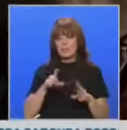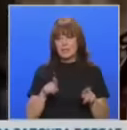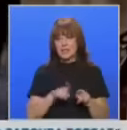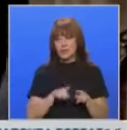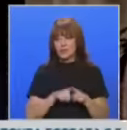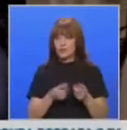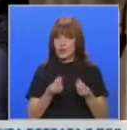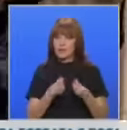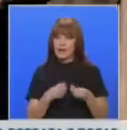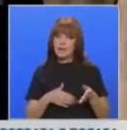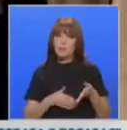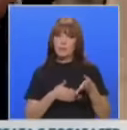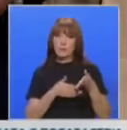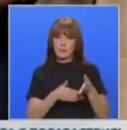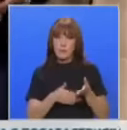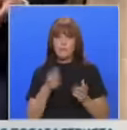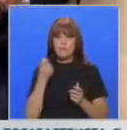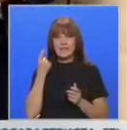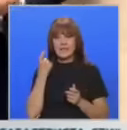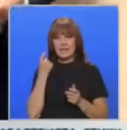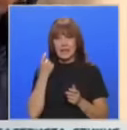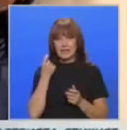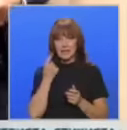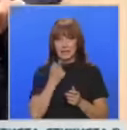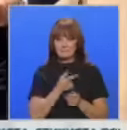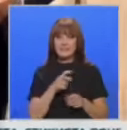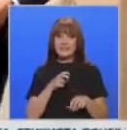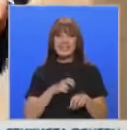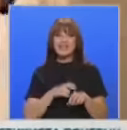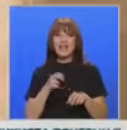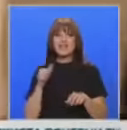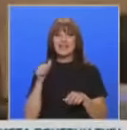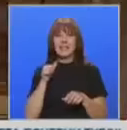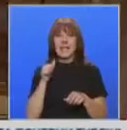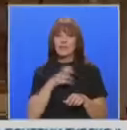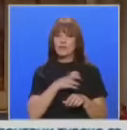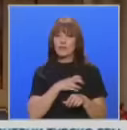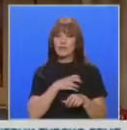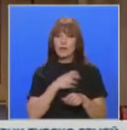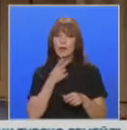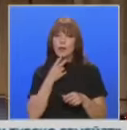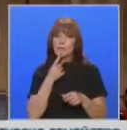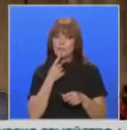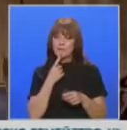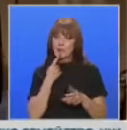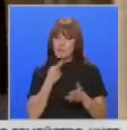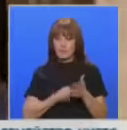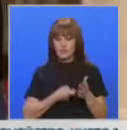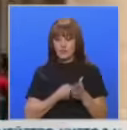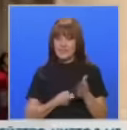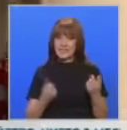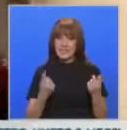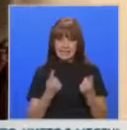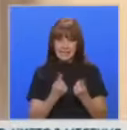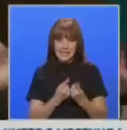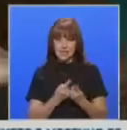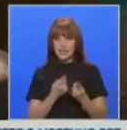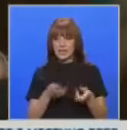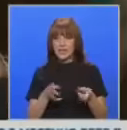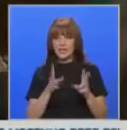подкрепа. Председателят на парламентарната група на ГЕРБ СДС Десислава Атанасова потвърди за подновените срещи и решения, но